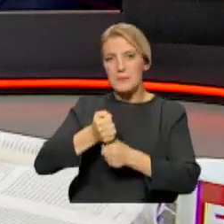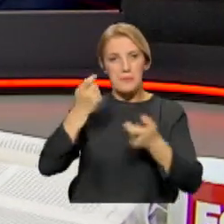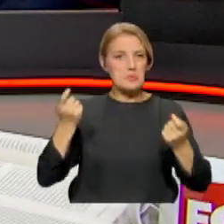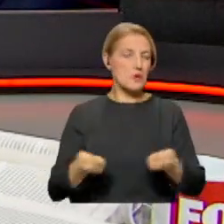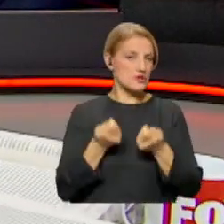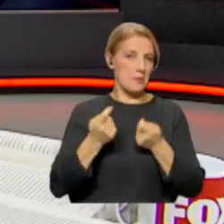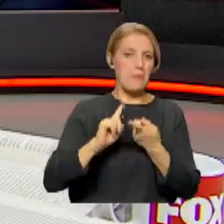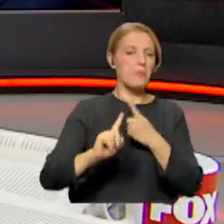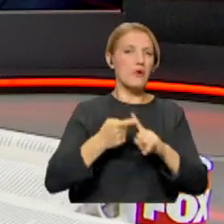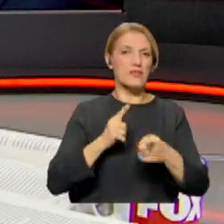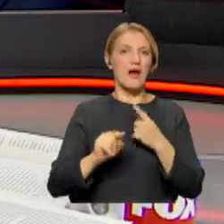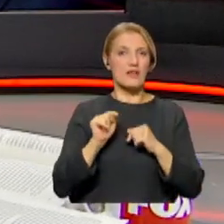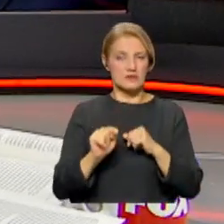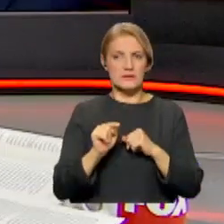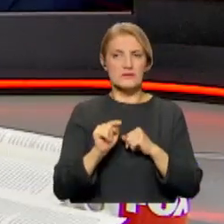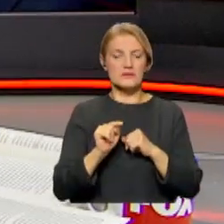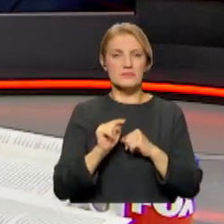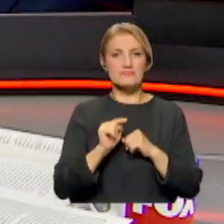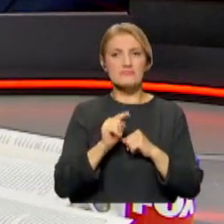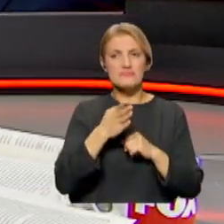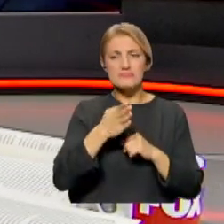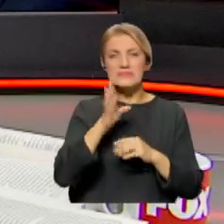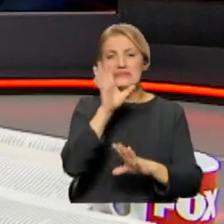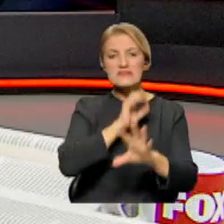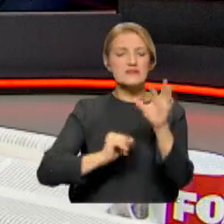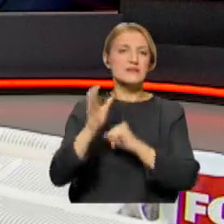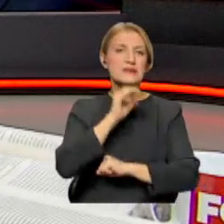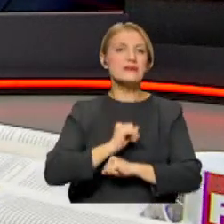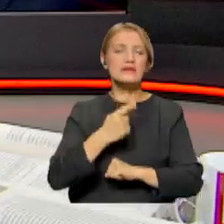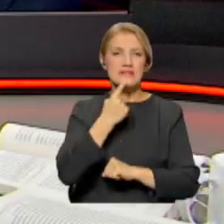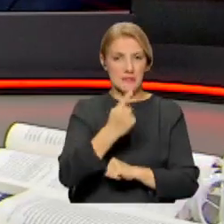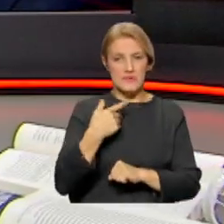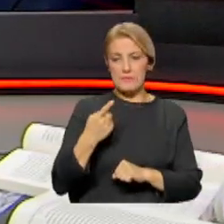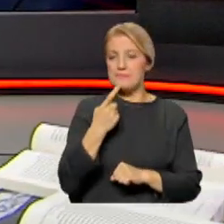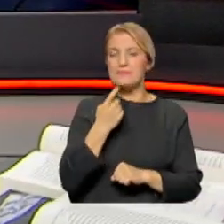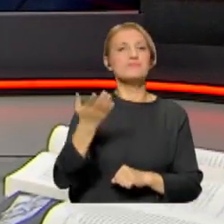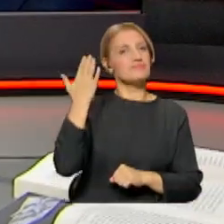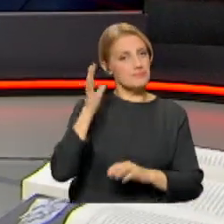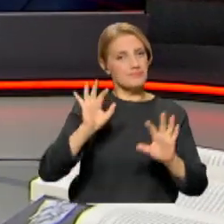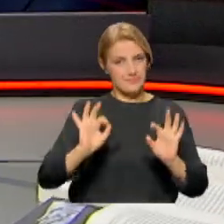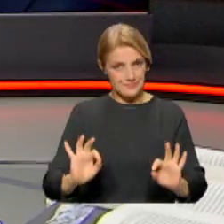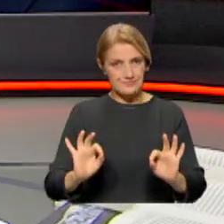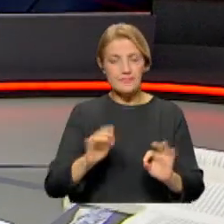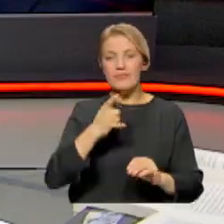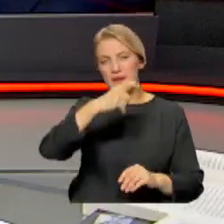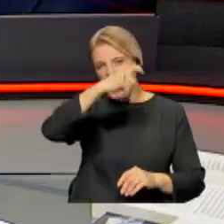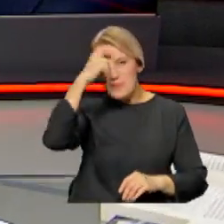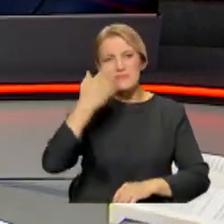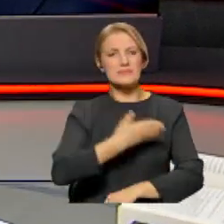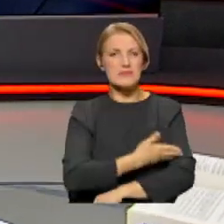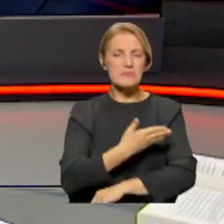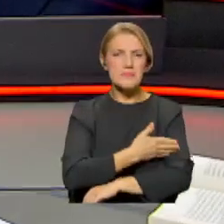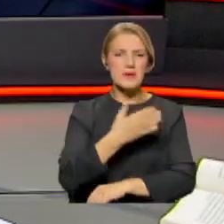çalışmak politikalarının özü diye Sırrı diye söylemiş durmuştuk Geçen sene de öyleydi hemen demişti emeğini